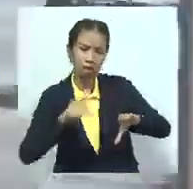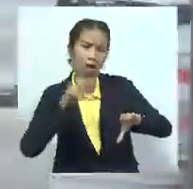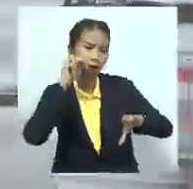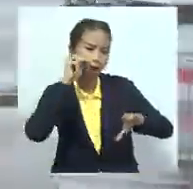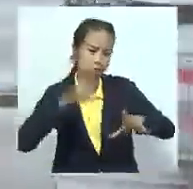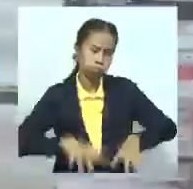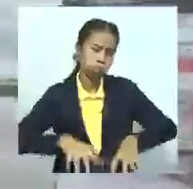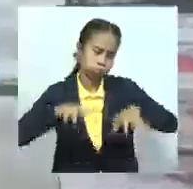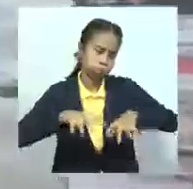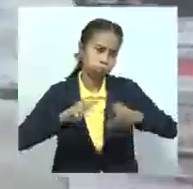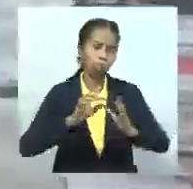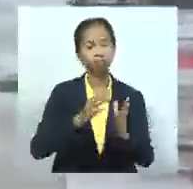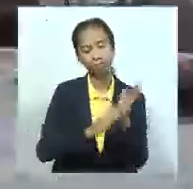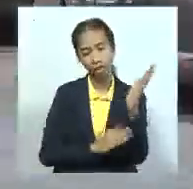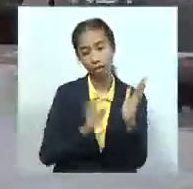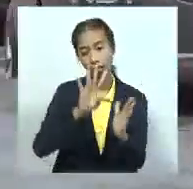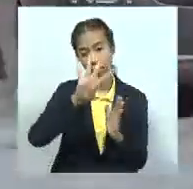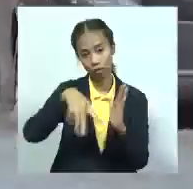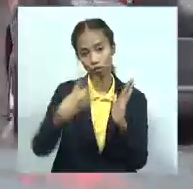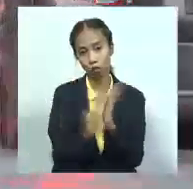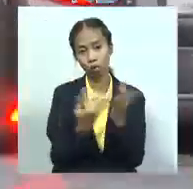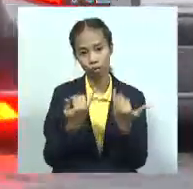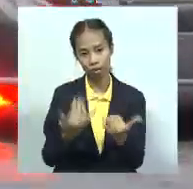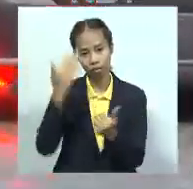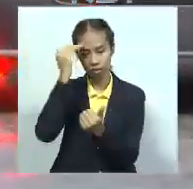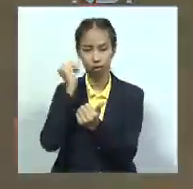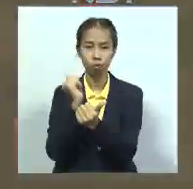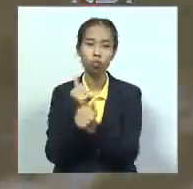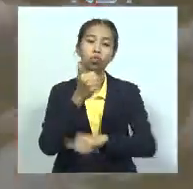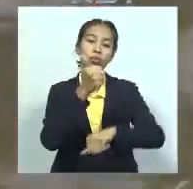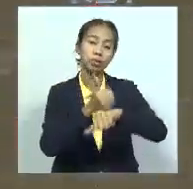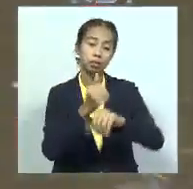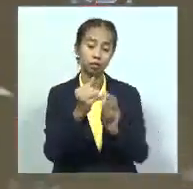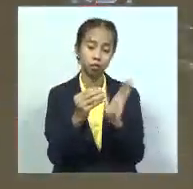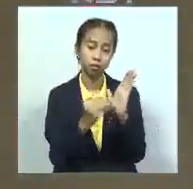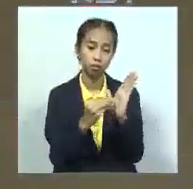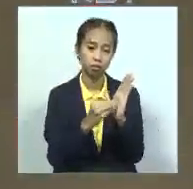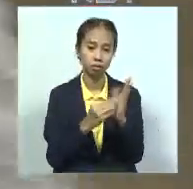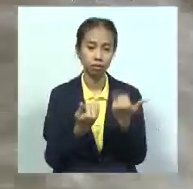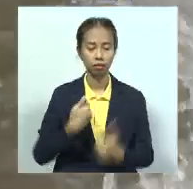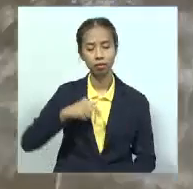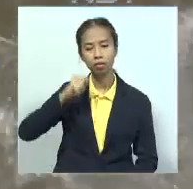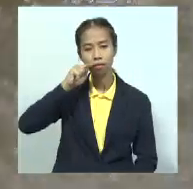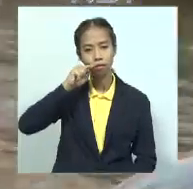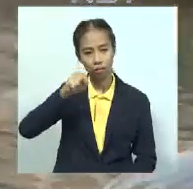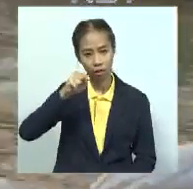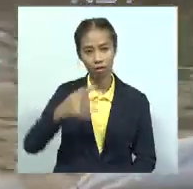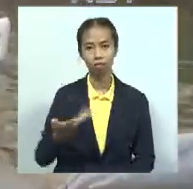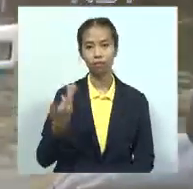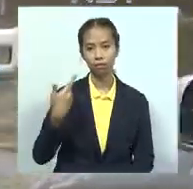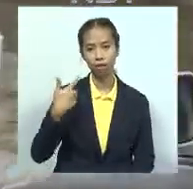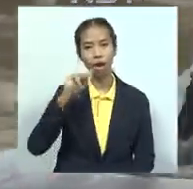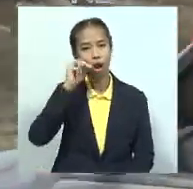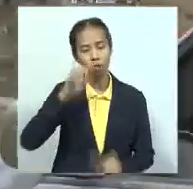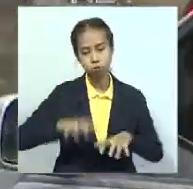4ชั่วโมงซึ่งพลตำรวจเอกอัศวินขวัญเมืองผู้ว่าราชการกรุงเทพมหานครได้สั่งการให้สำนักงานเขตที่เกิดน้ำท่วม